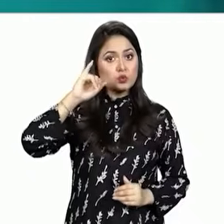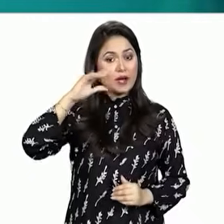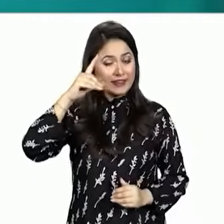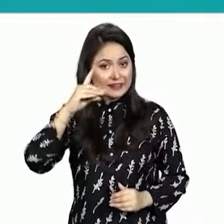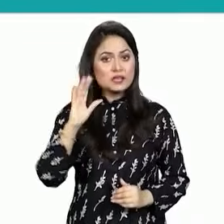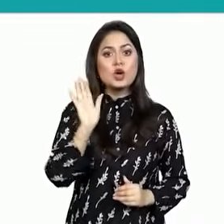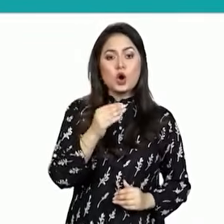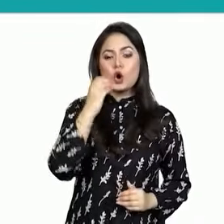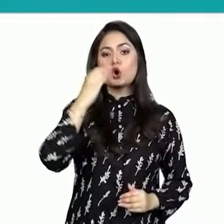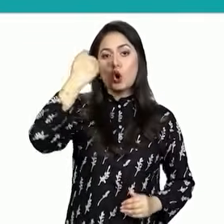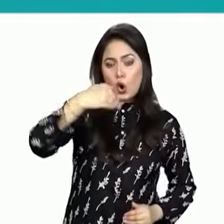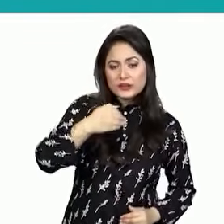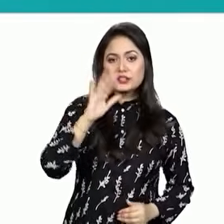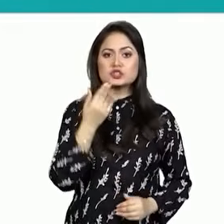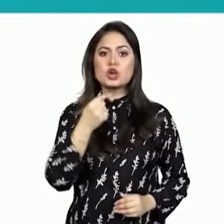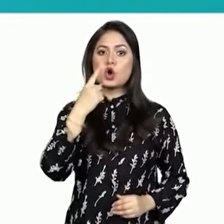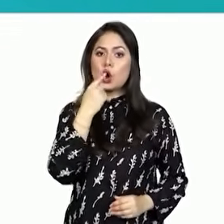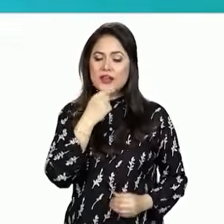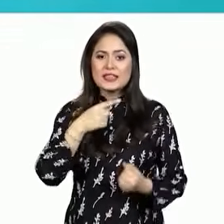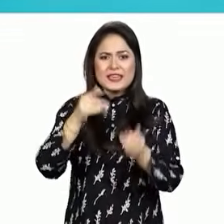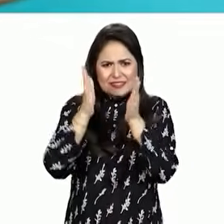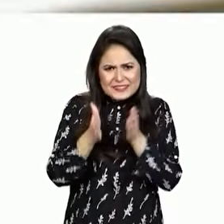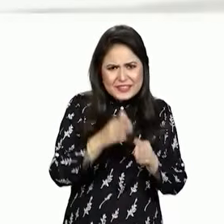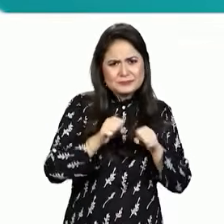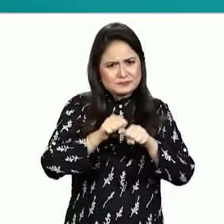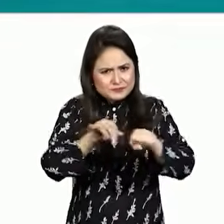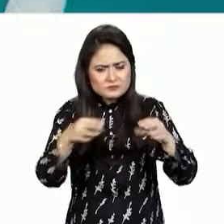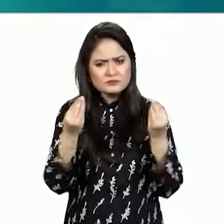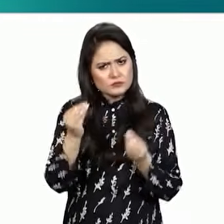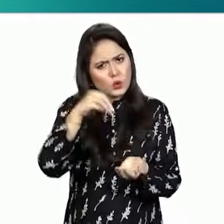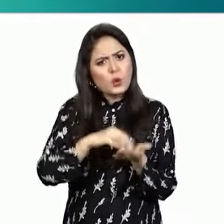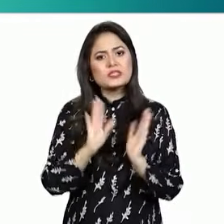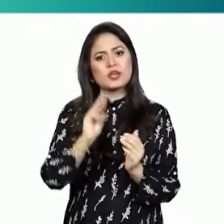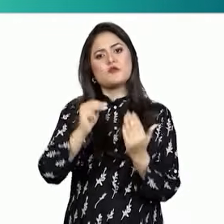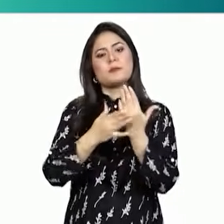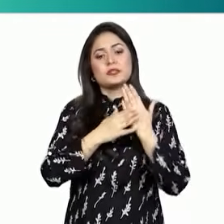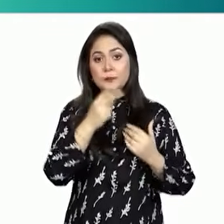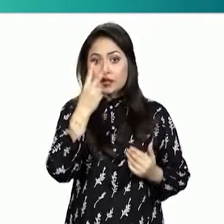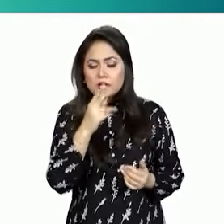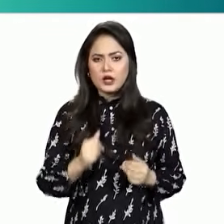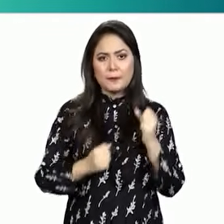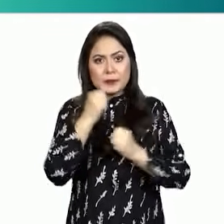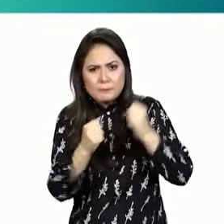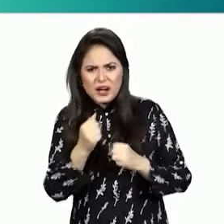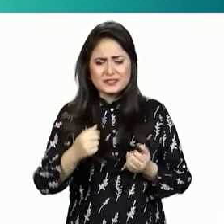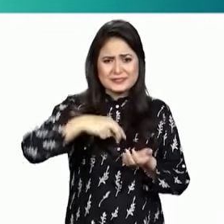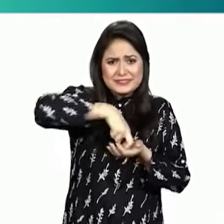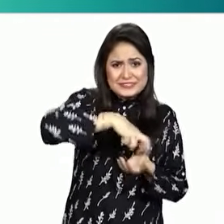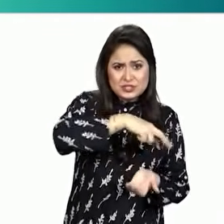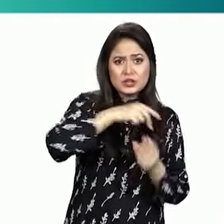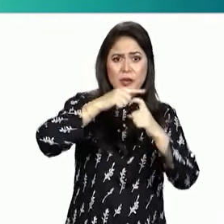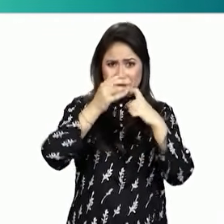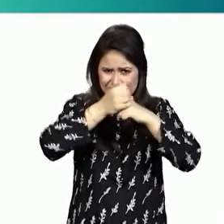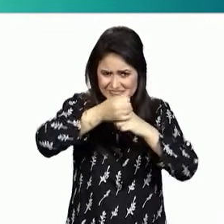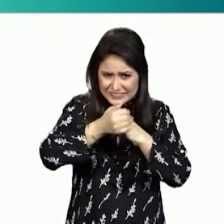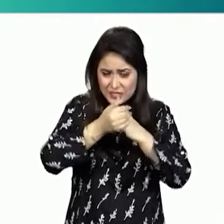اجزاء، آکسیجن اور امیون سیلز بھی پہنچاتا ہے۔ آپ نے اکثر نوٹ کیا ہوگا کہ اٹھتے، بیٹھتے یا بھاگتے آپ کے گھٹنوں سے